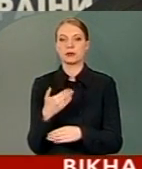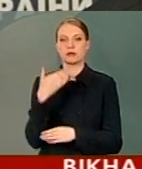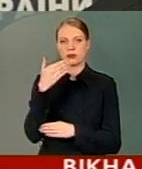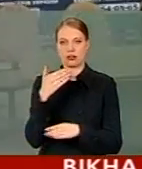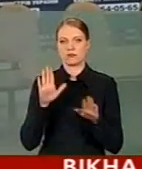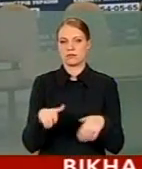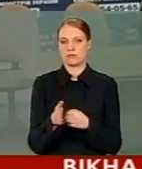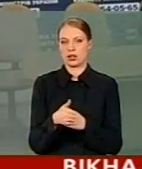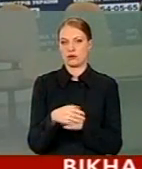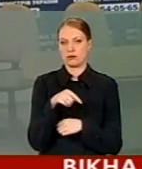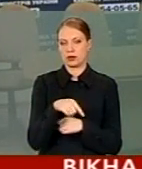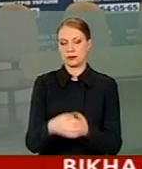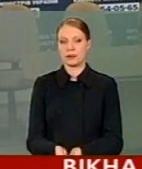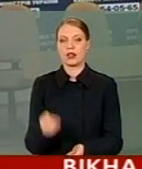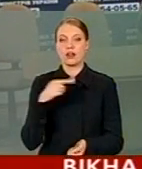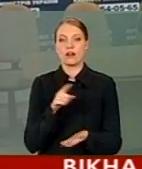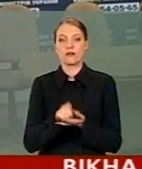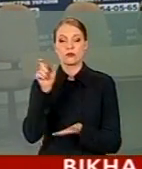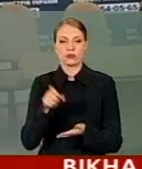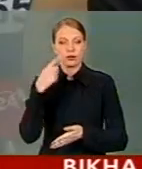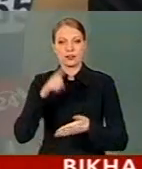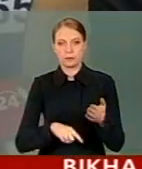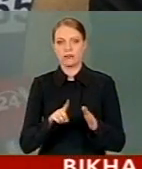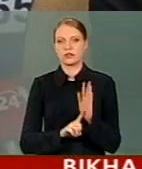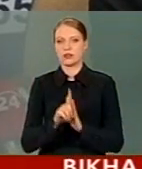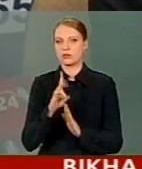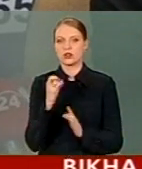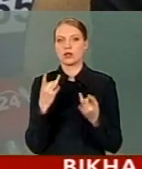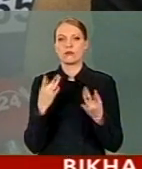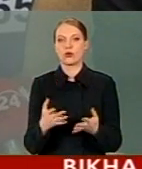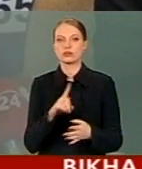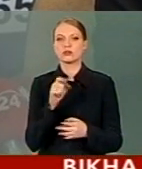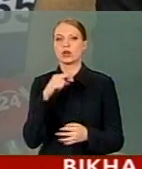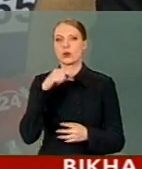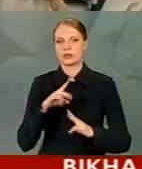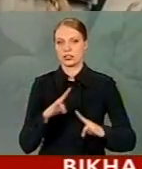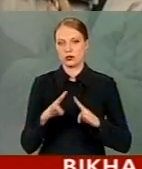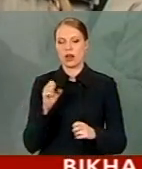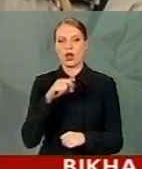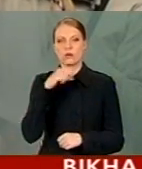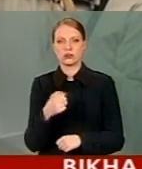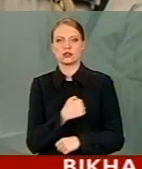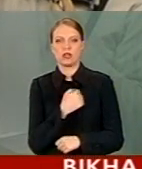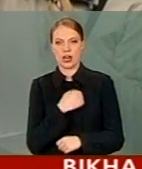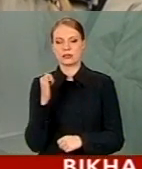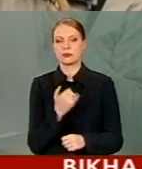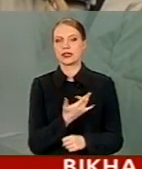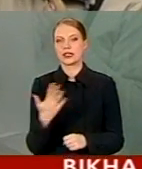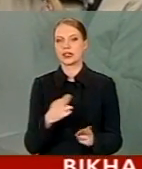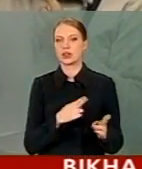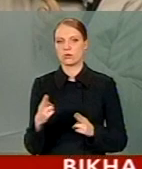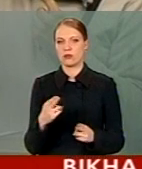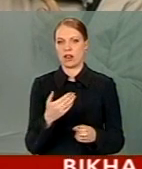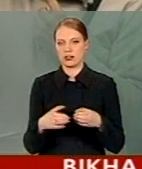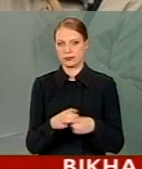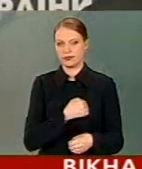прапор в Маріуполь. Посадовець певен, наступають не просто проросійські терористи, а російська армія, і кількість регулярних частин